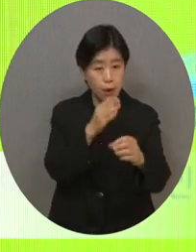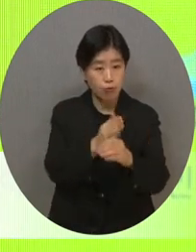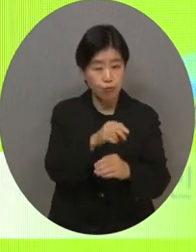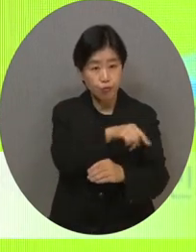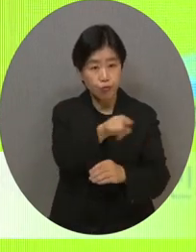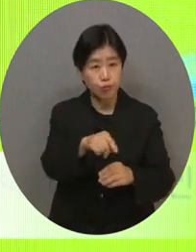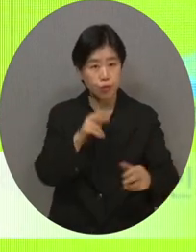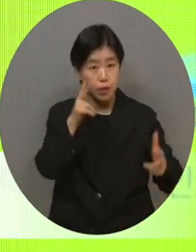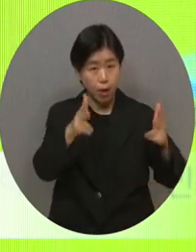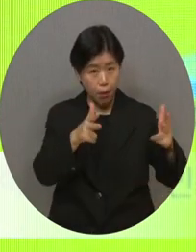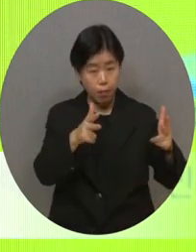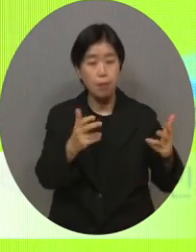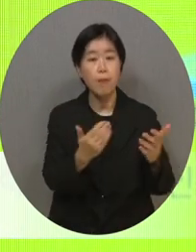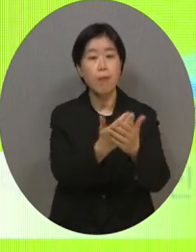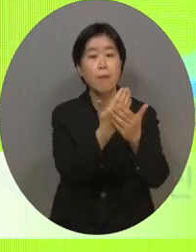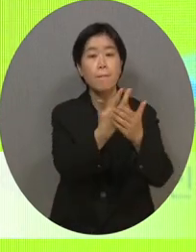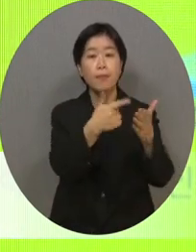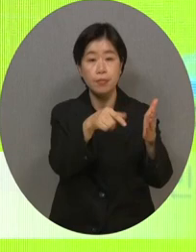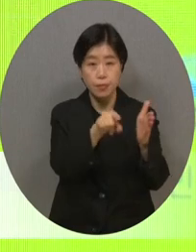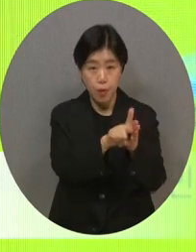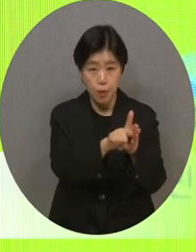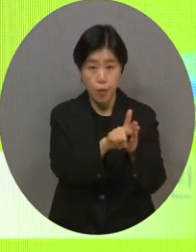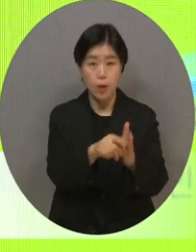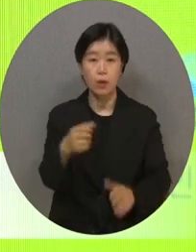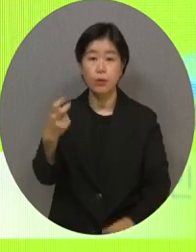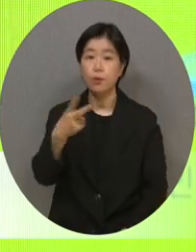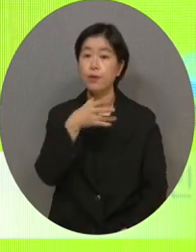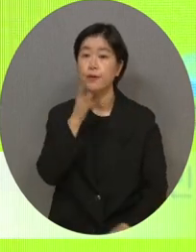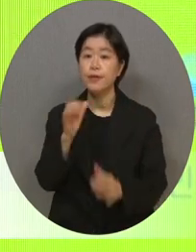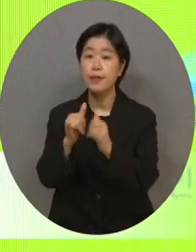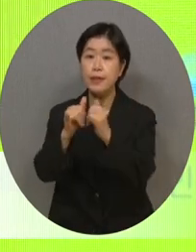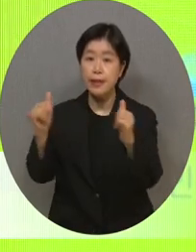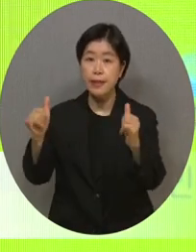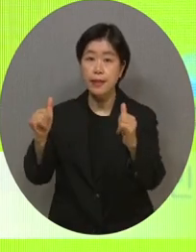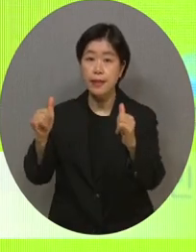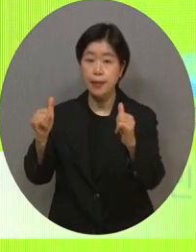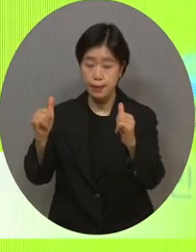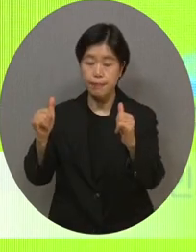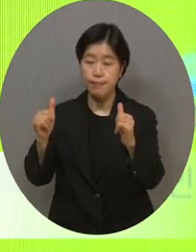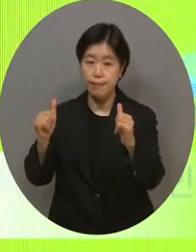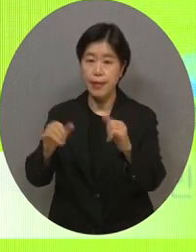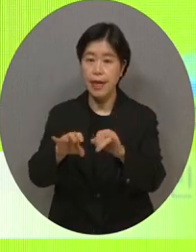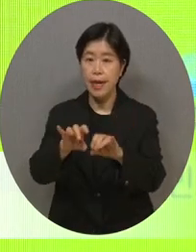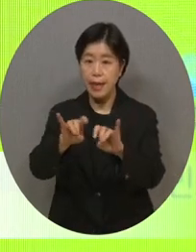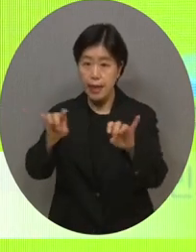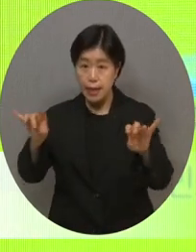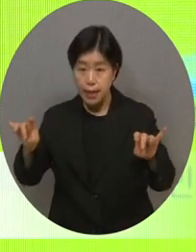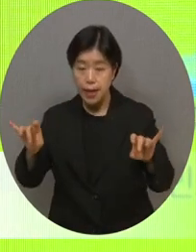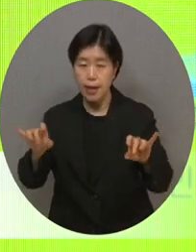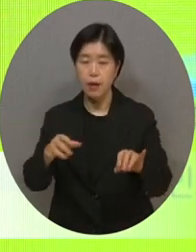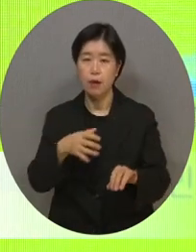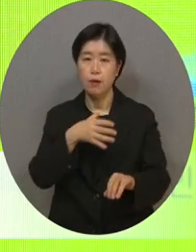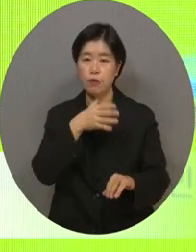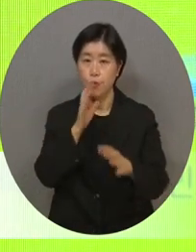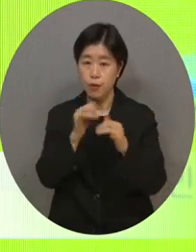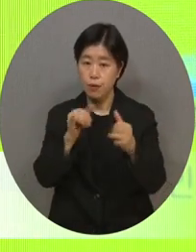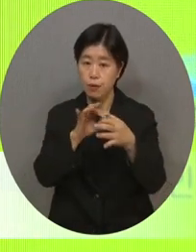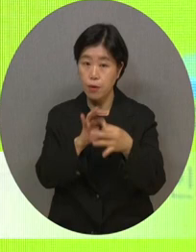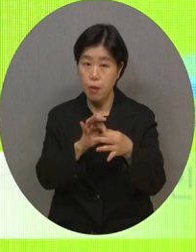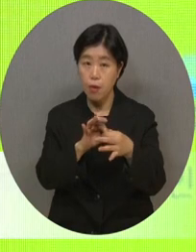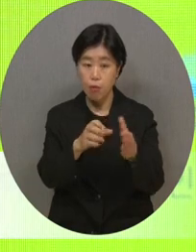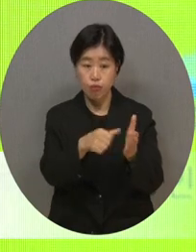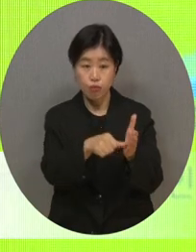산업 육성을 위하고 또 노인들도 각가지 노인 관련 제품들을